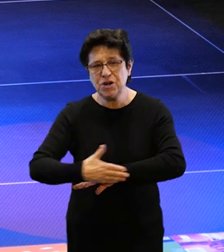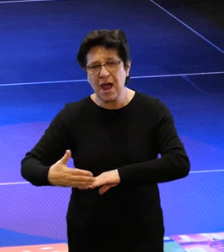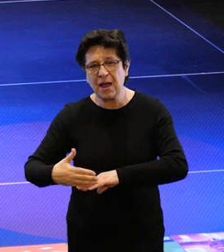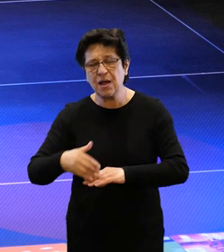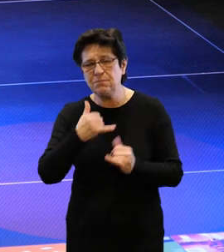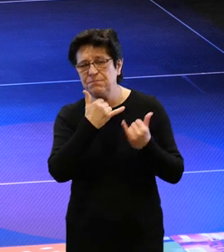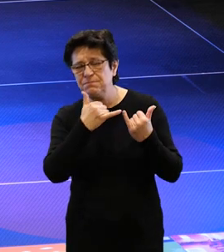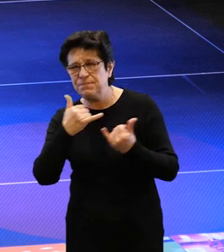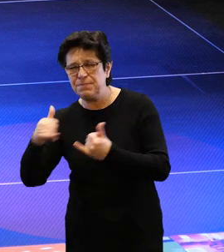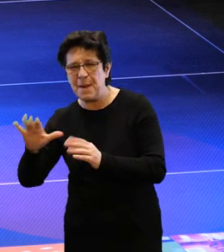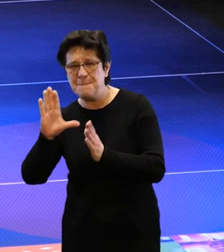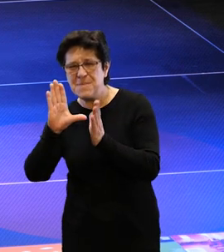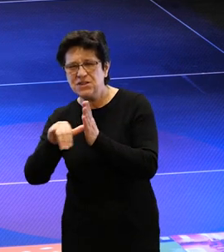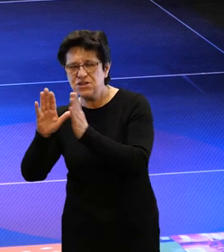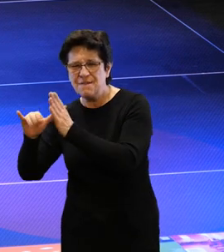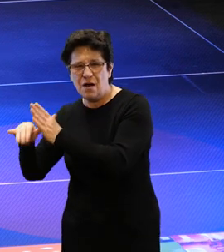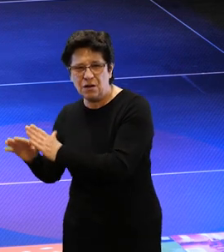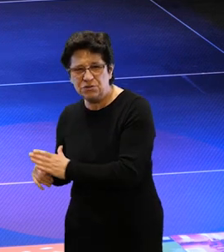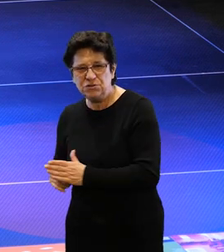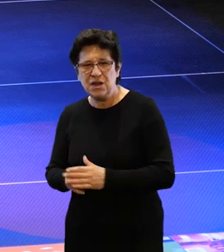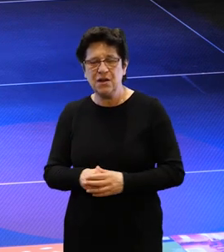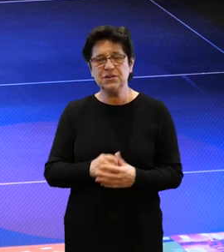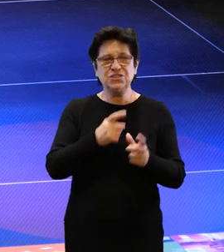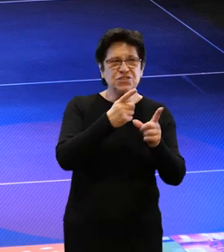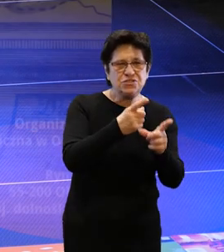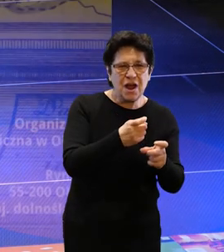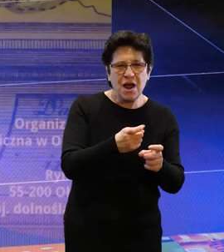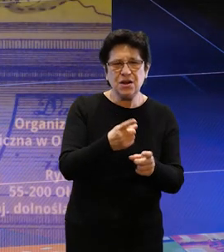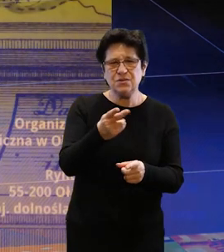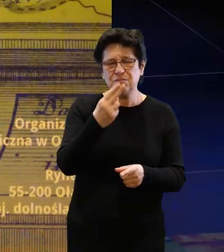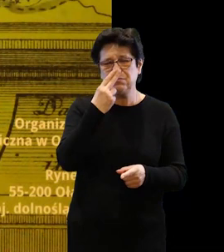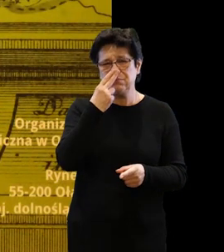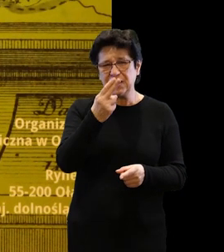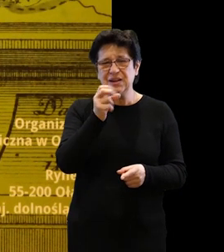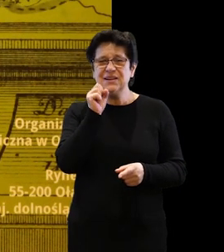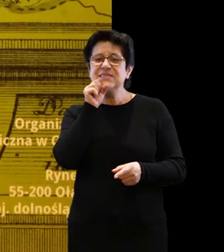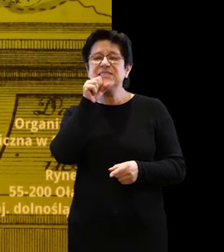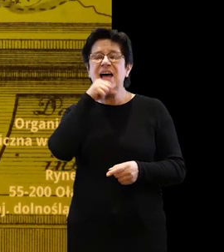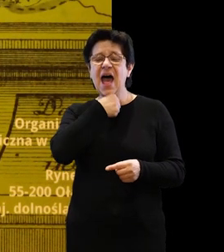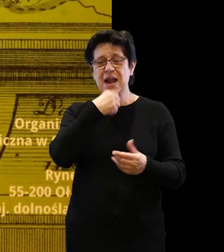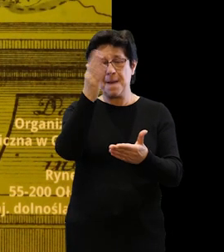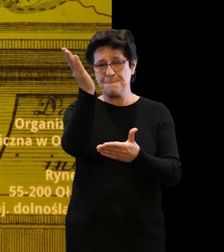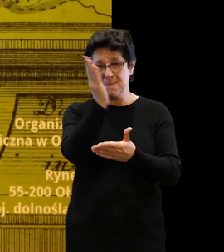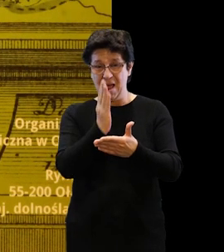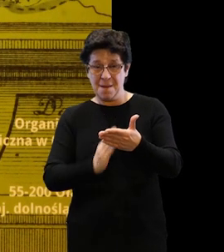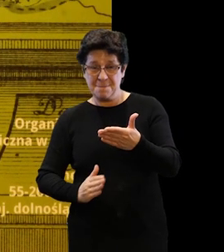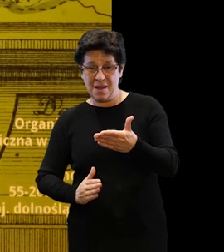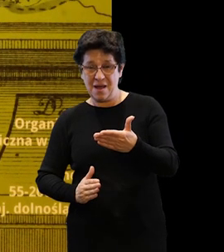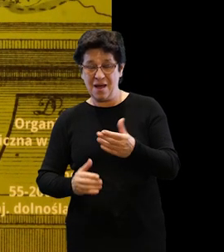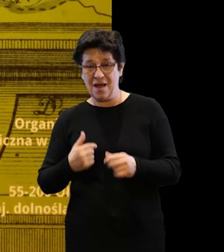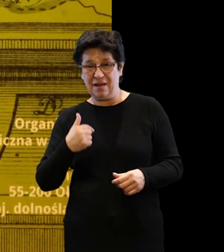ochl mamy tutaj różne miejscowości Strzelin No proszę zobaczyć taka stara mapa Ja bardzo często